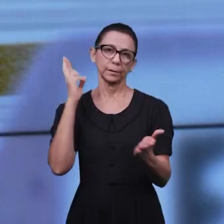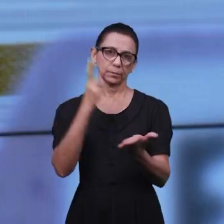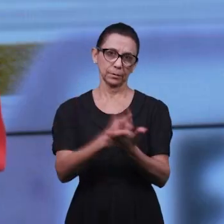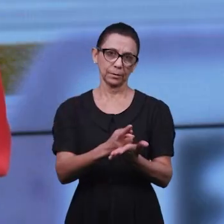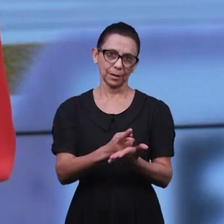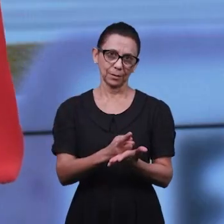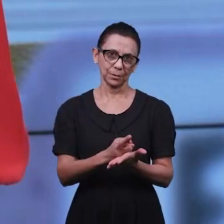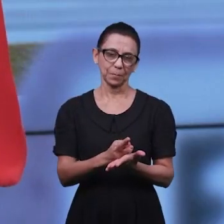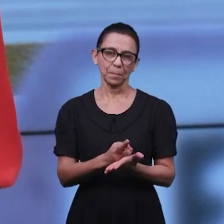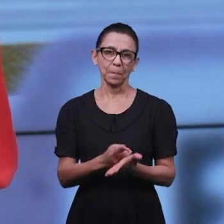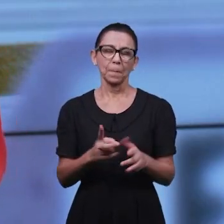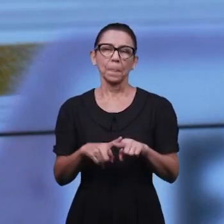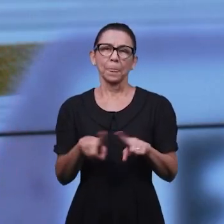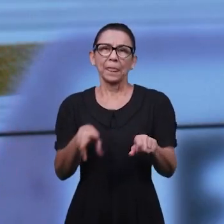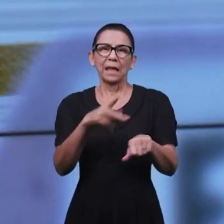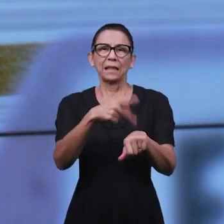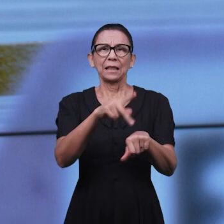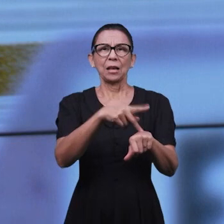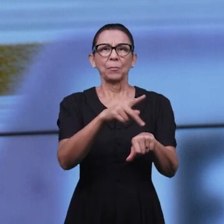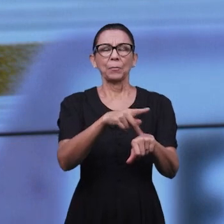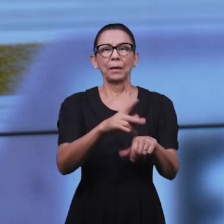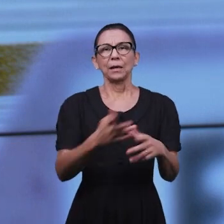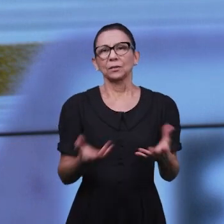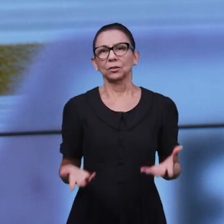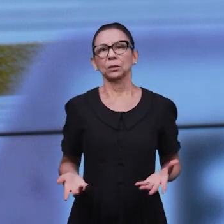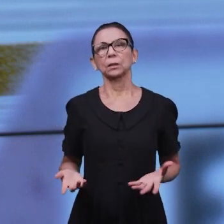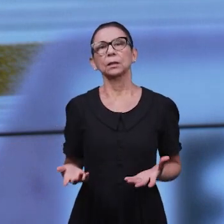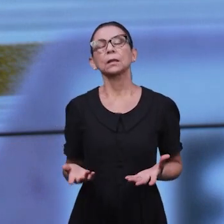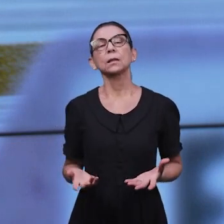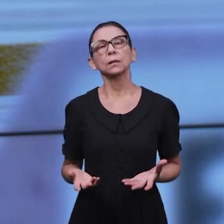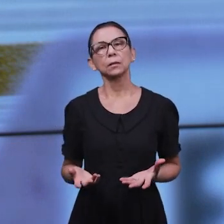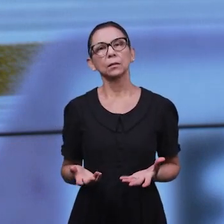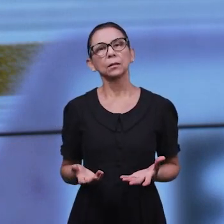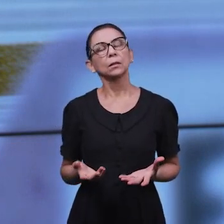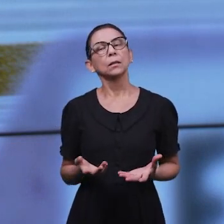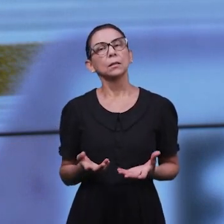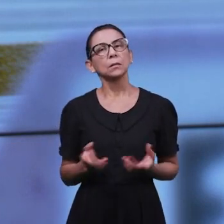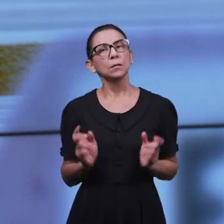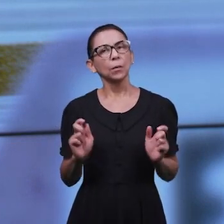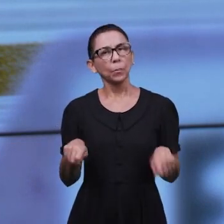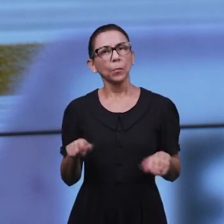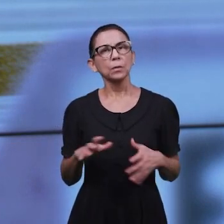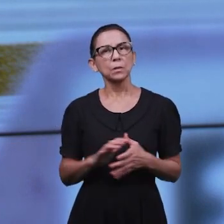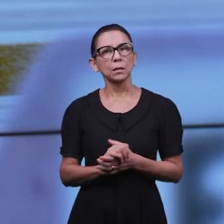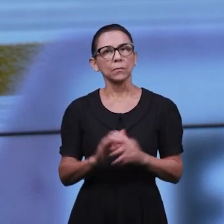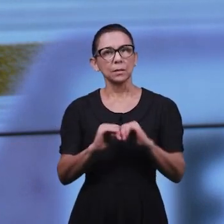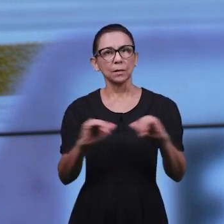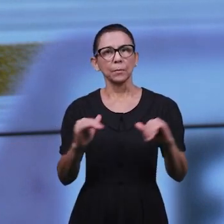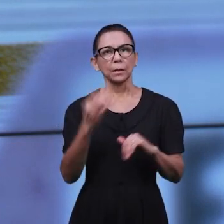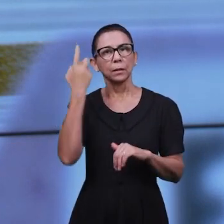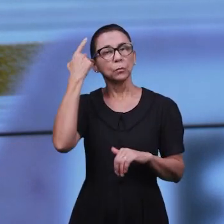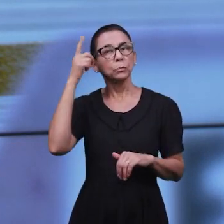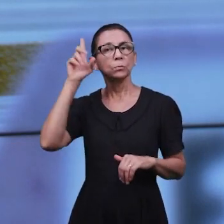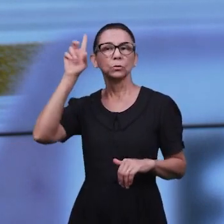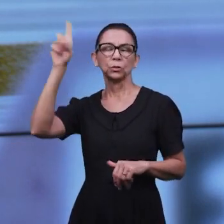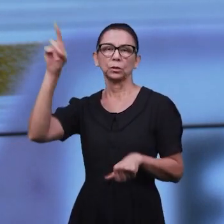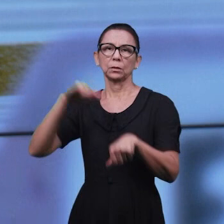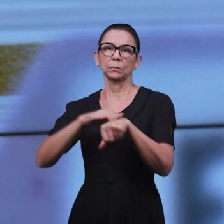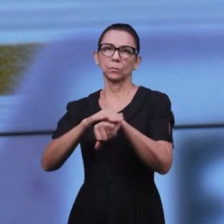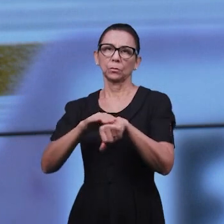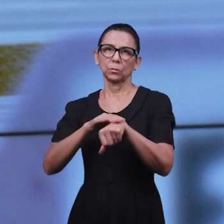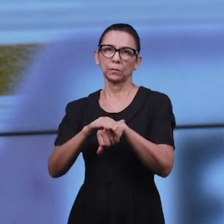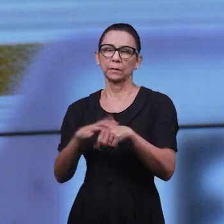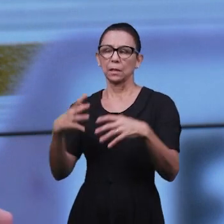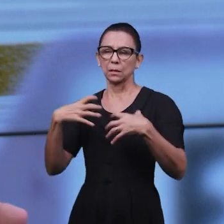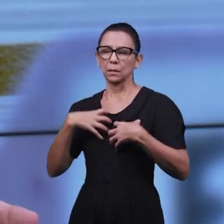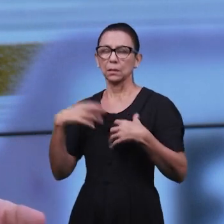la capacité de choisir, de faire des bons choix. Dans la pratique, on ne peut pas choisir un jour et un horaire spécifique pour parler à